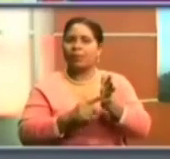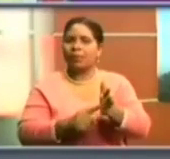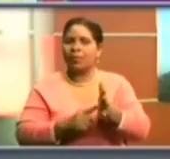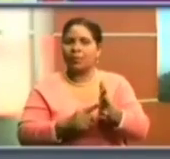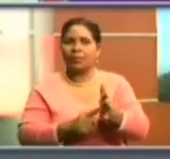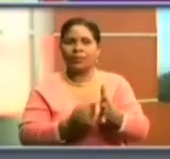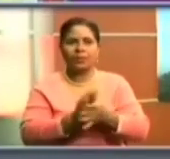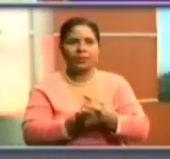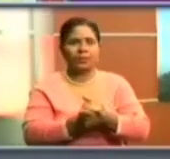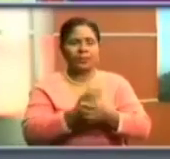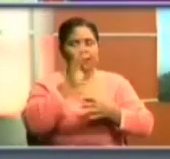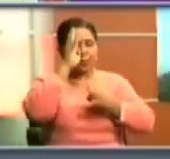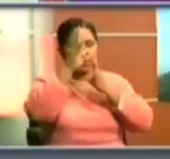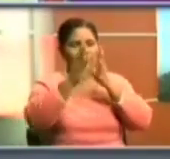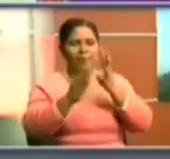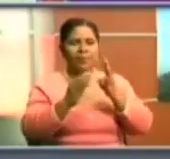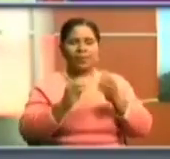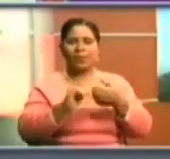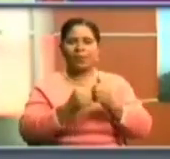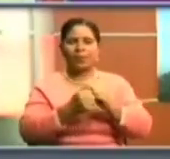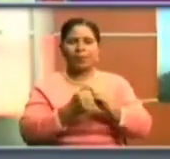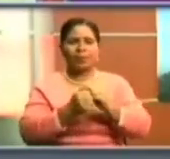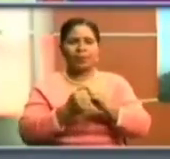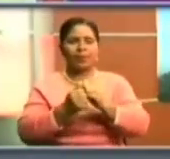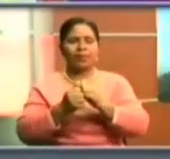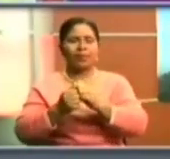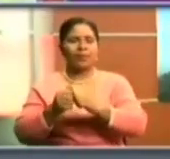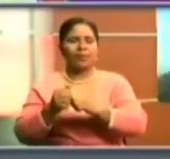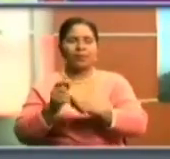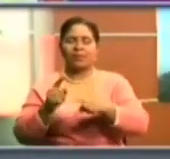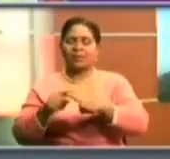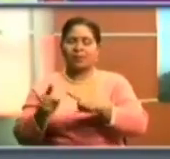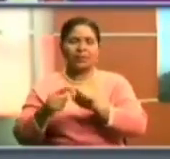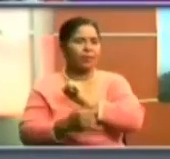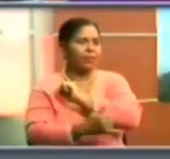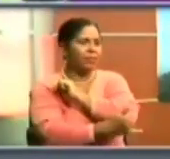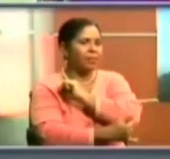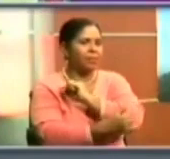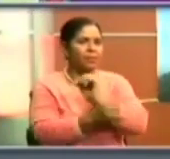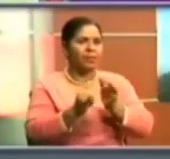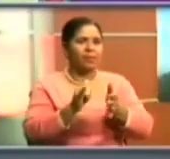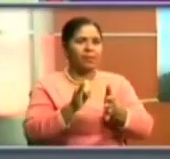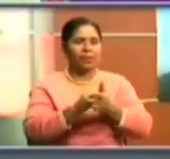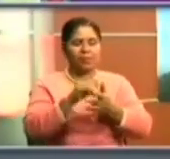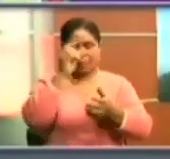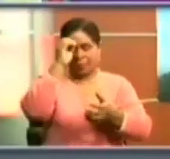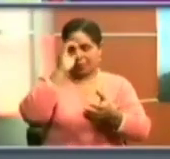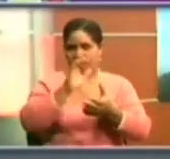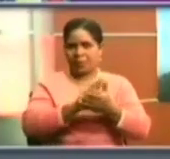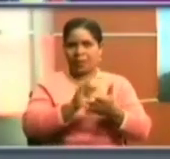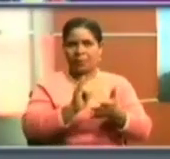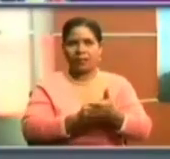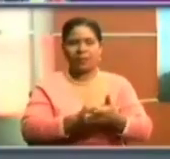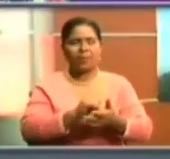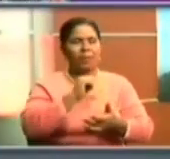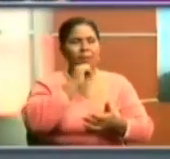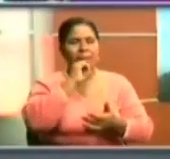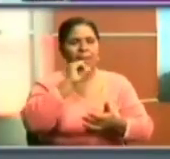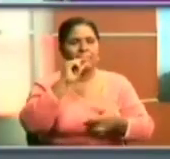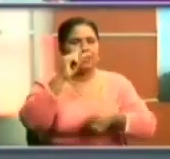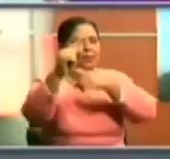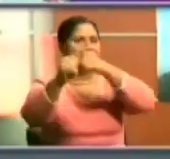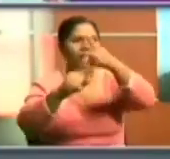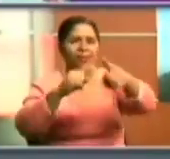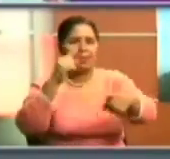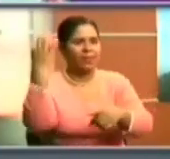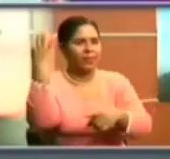c'est montrer, au fait créer au niveau région Caraïbe là une véritable dynamique, une véritable solidarité entre les territoires, parce que nous pas obligés à joindre la France